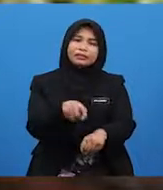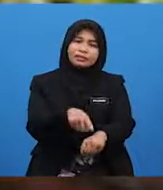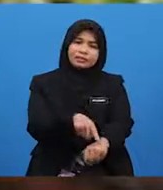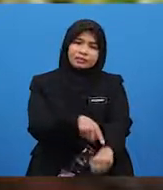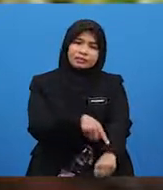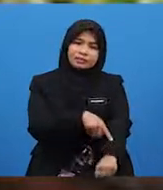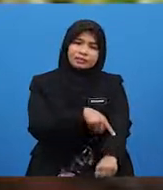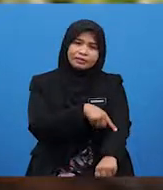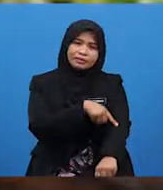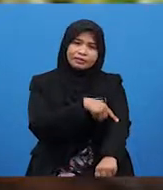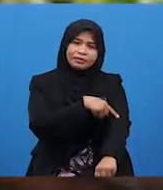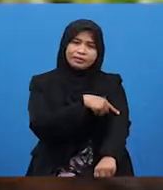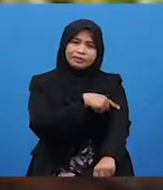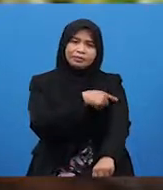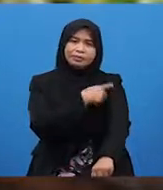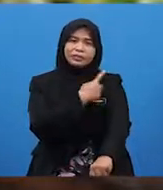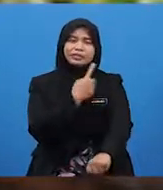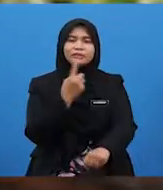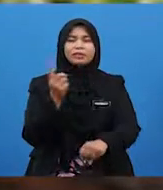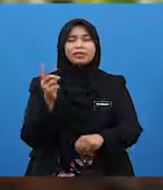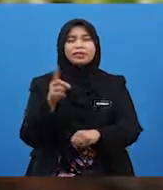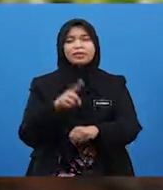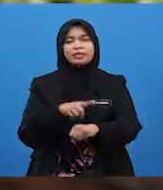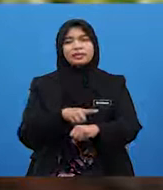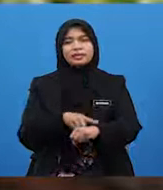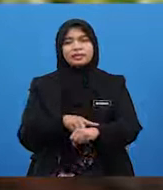sepanjang zaman.